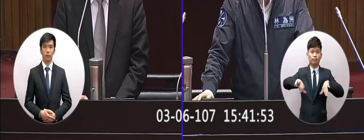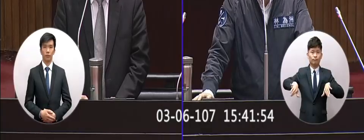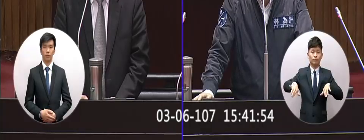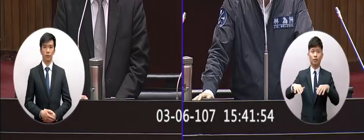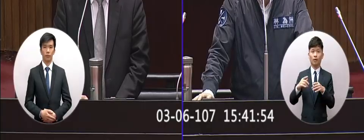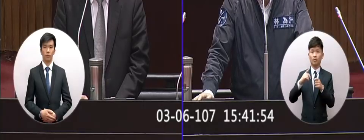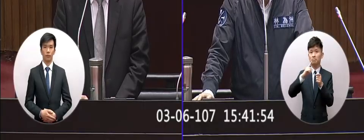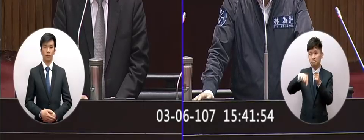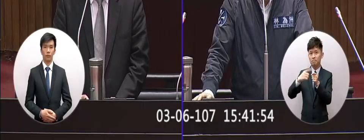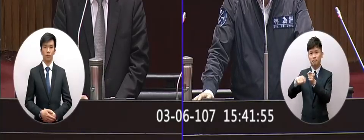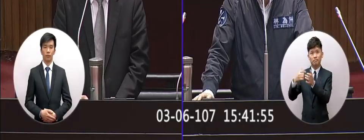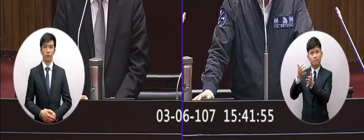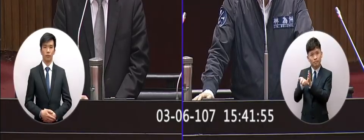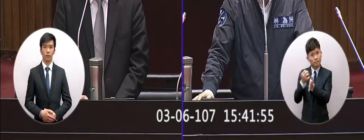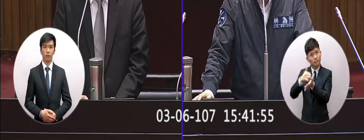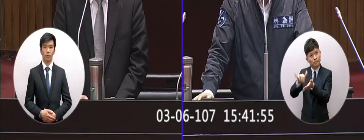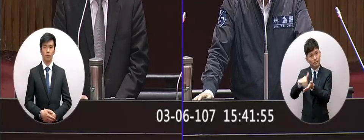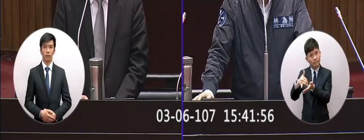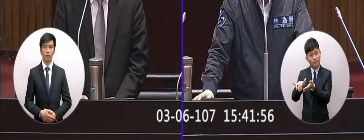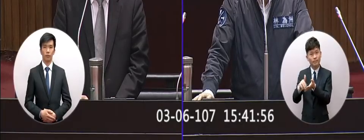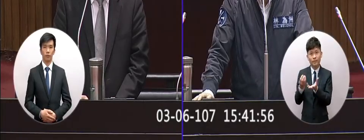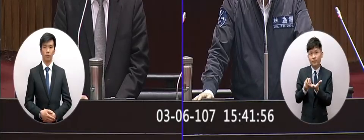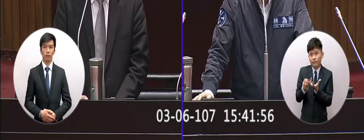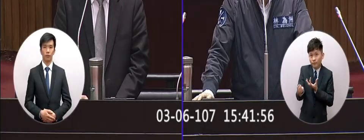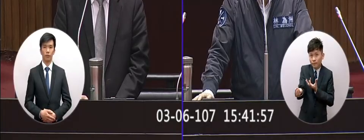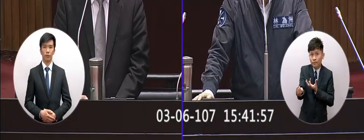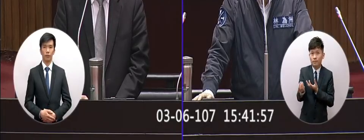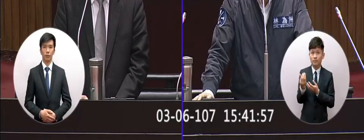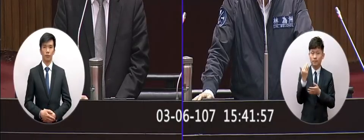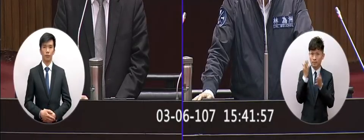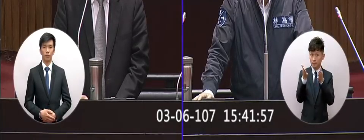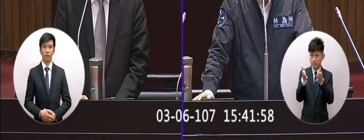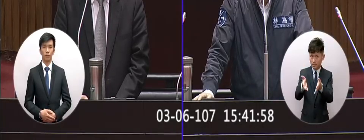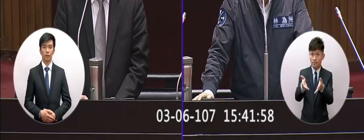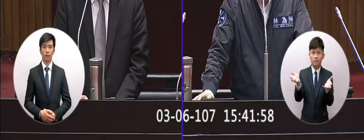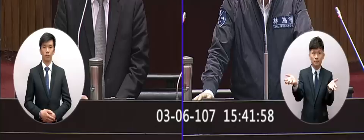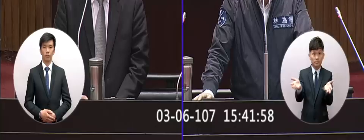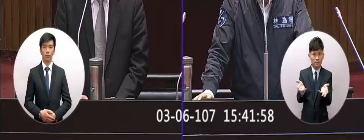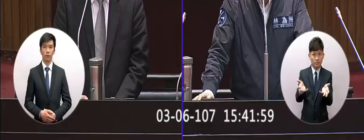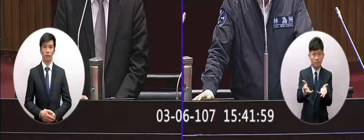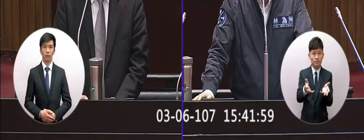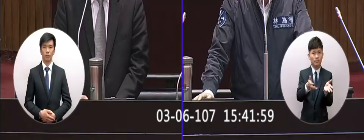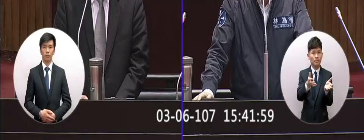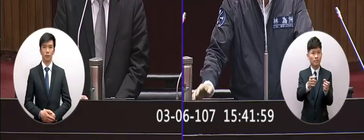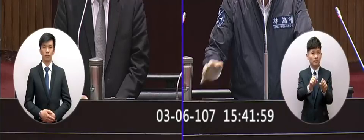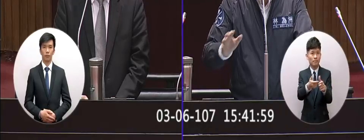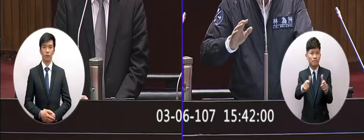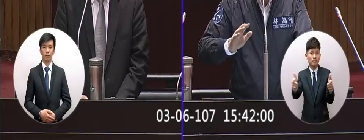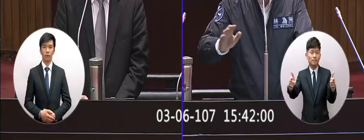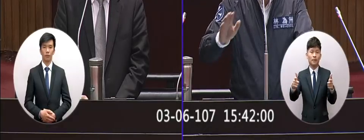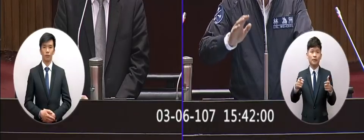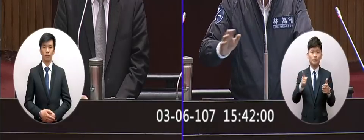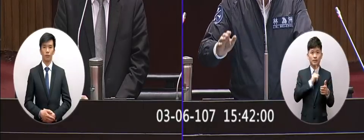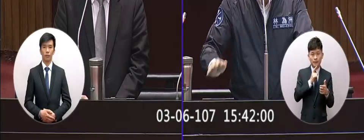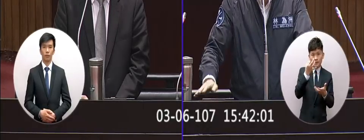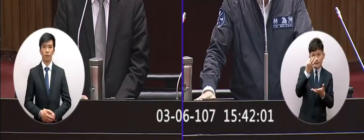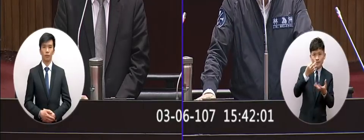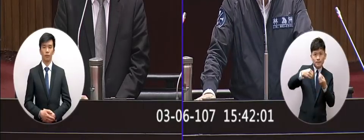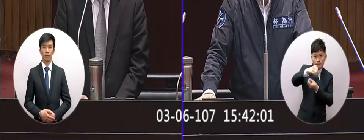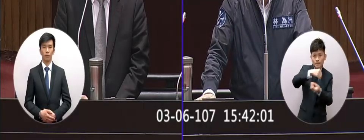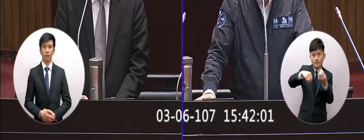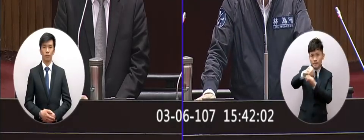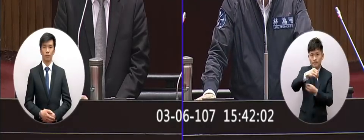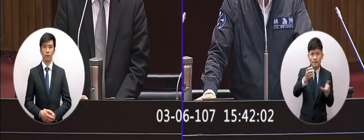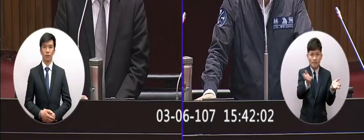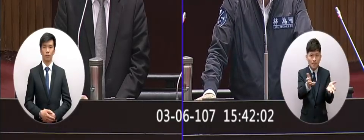年总预算哦，能够用在这个建设各方面的哦，自由去运用